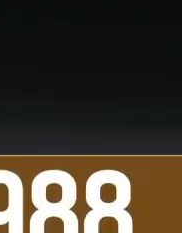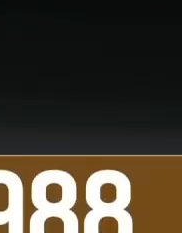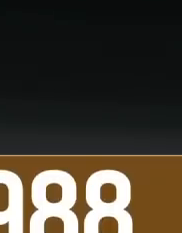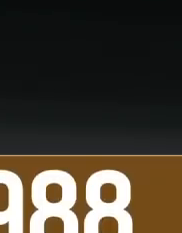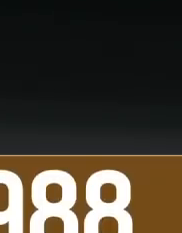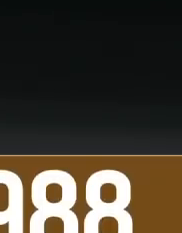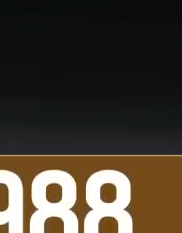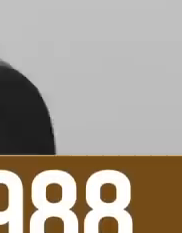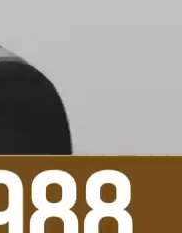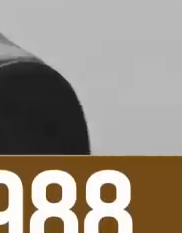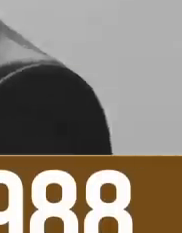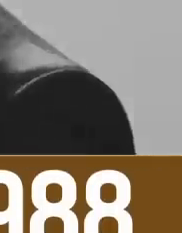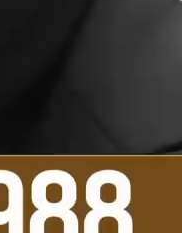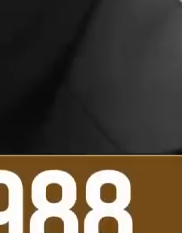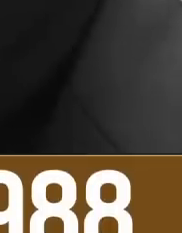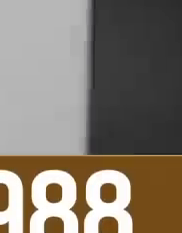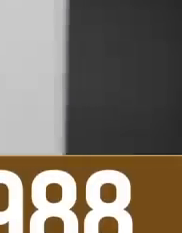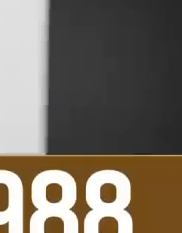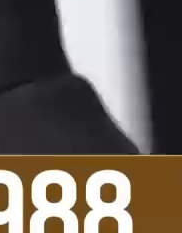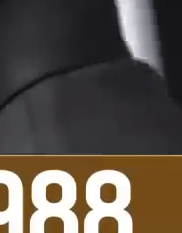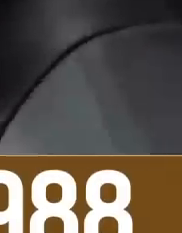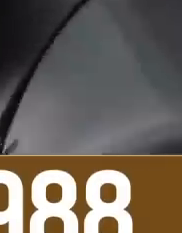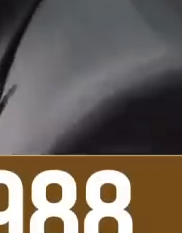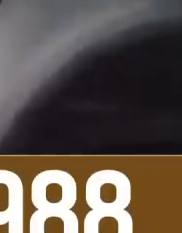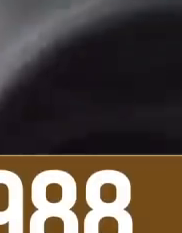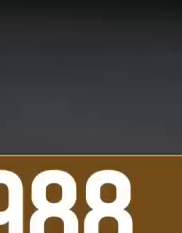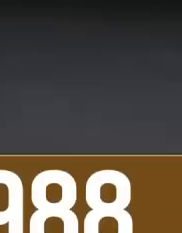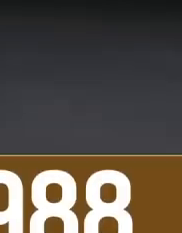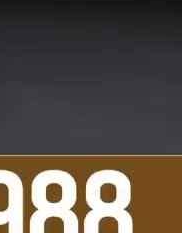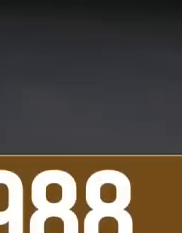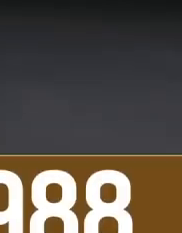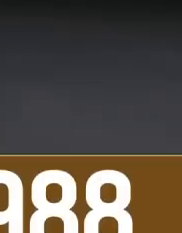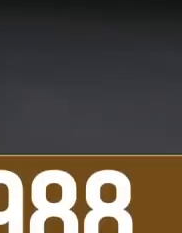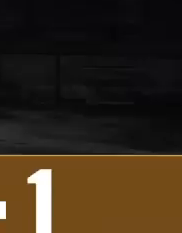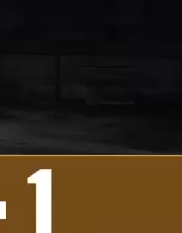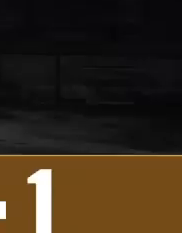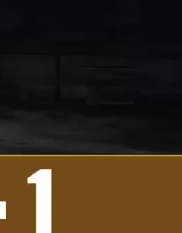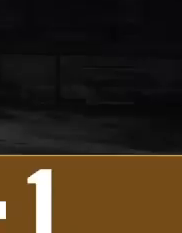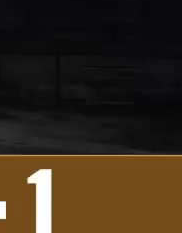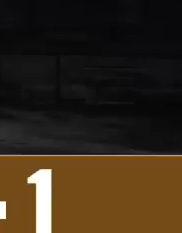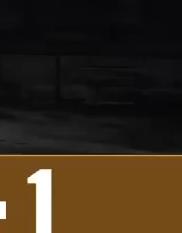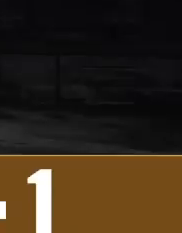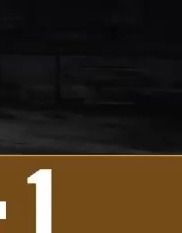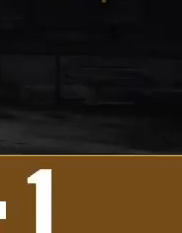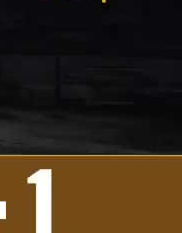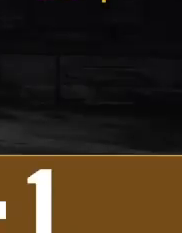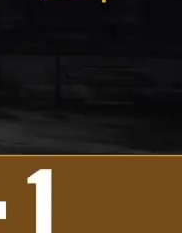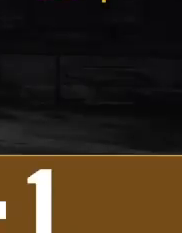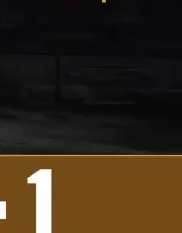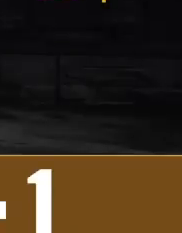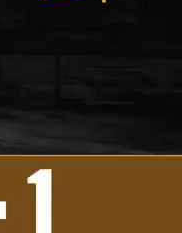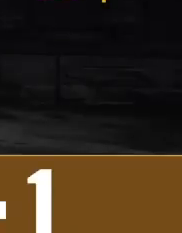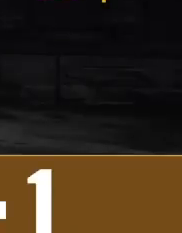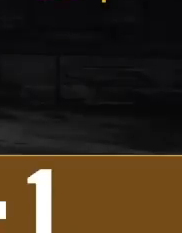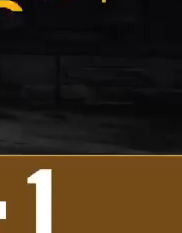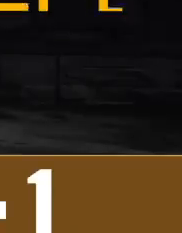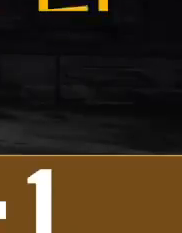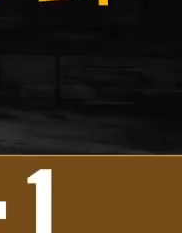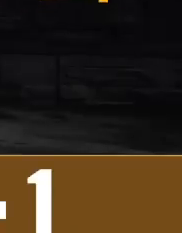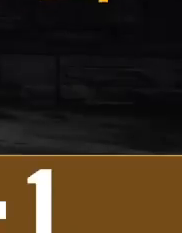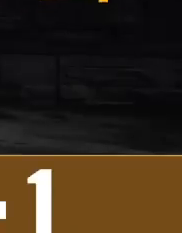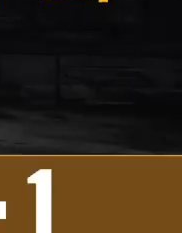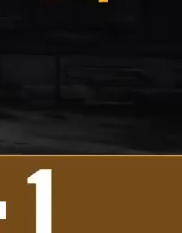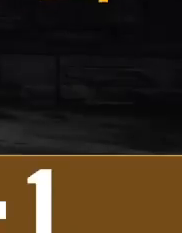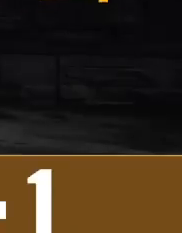더 루트 알지 3 그거 어떤 것보다 가장 중요한 건 건강입니다 사포닌 과학으로 건강을 배우다